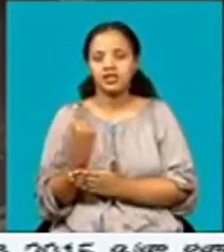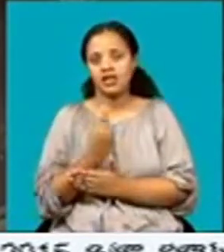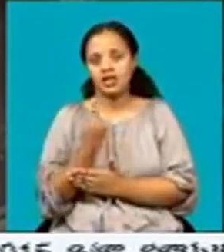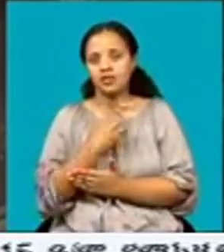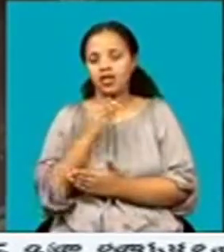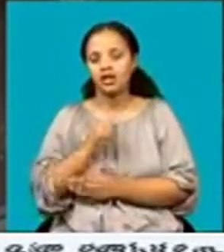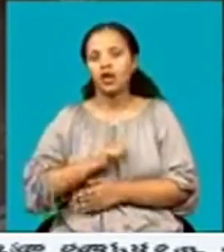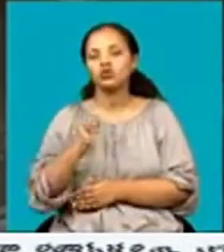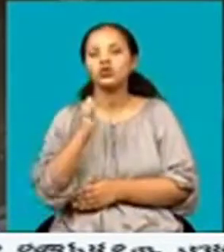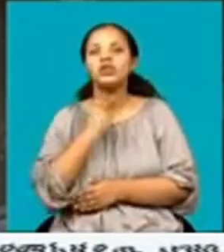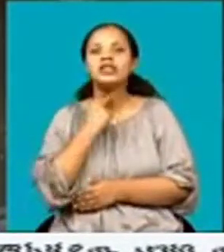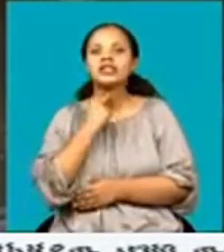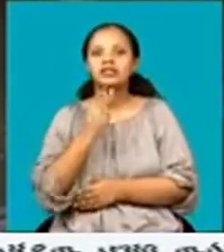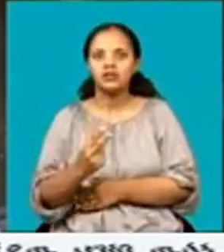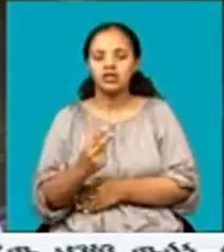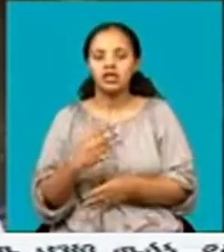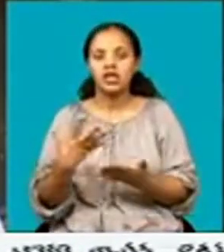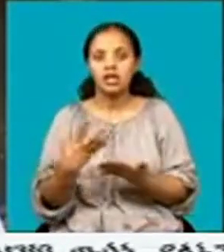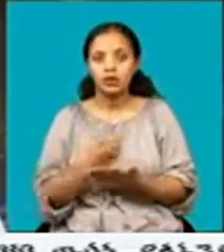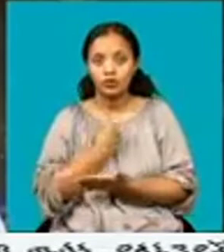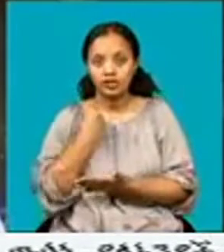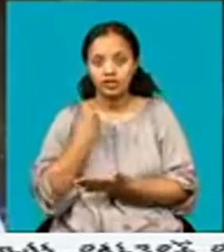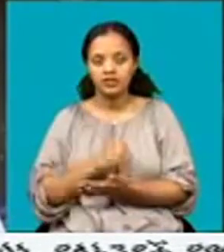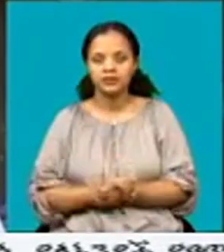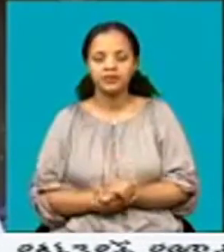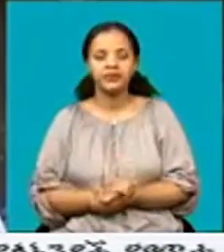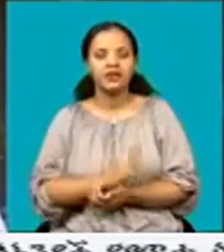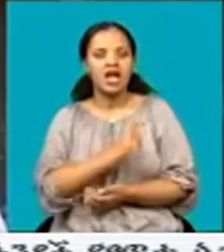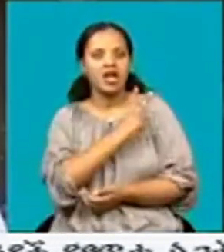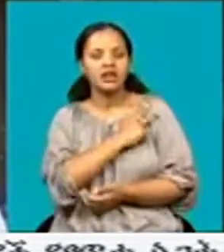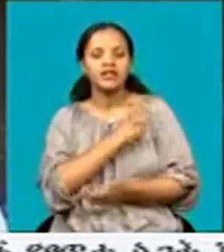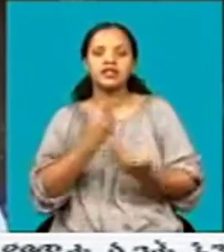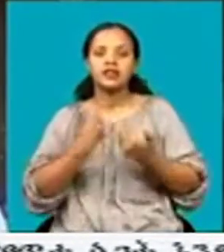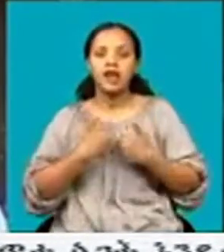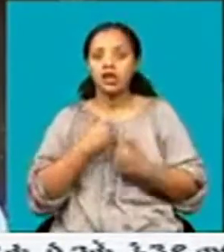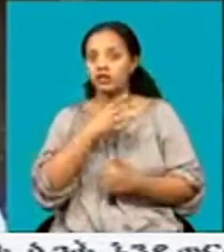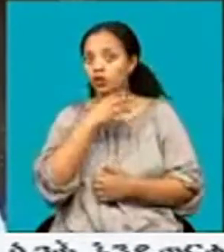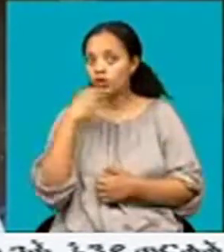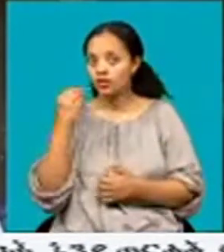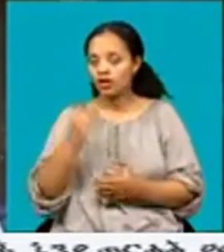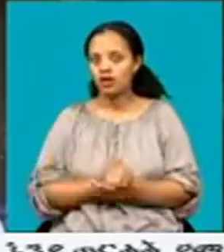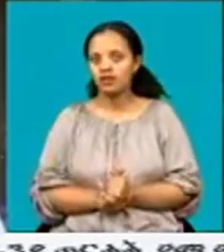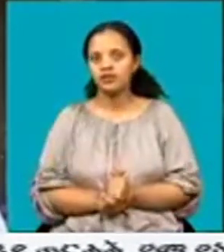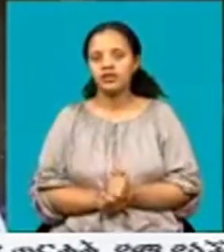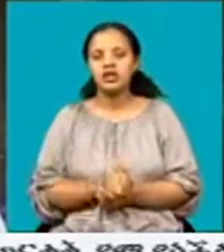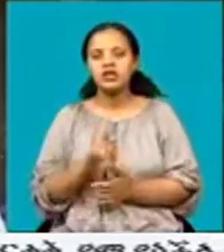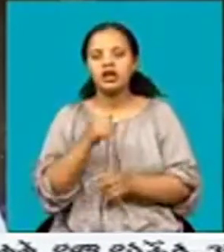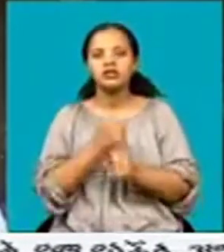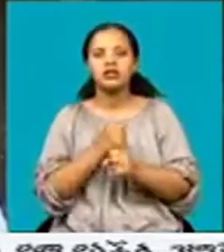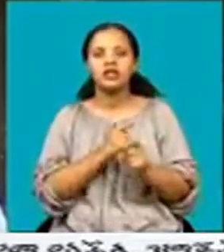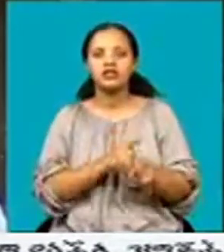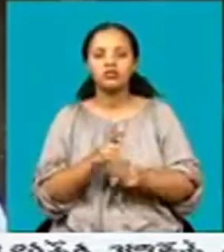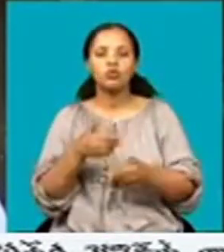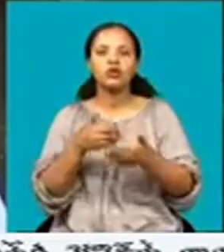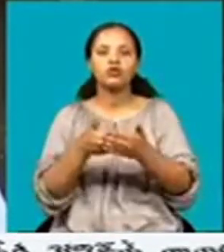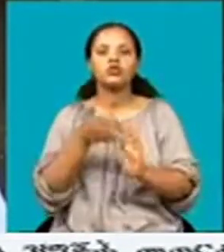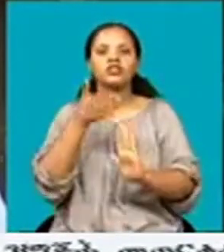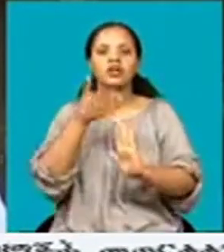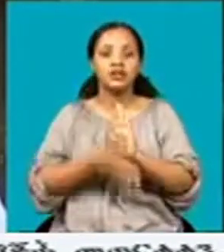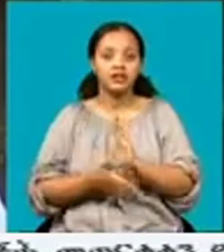የራሱ ድምፅ ለመወሰን ኃላፊነት እንዳላቸውና ያው ያ ስራ ደግሞ በቅርቡ